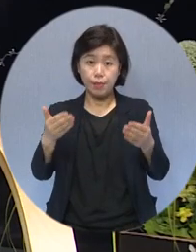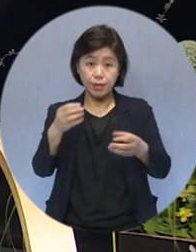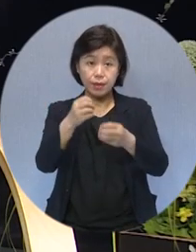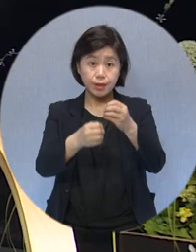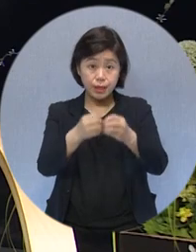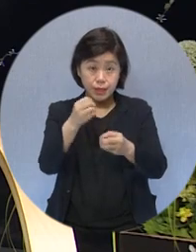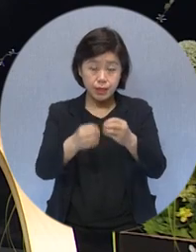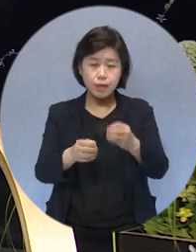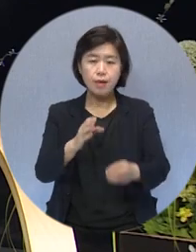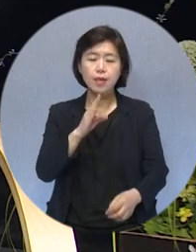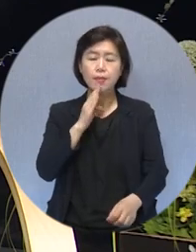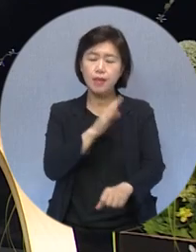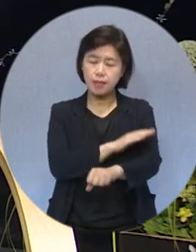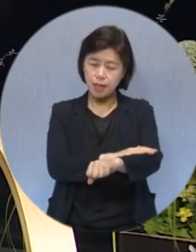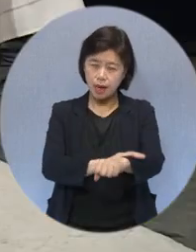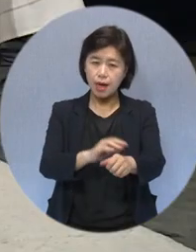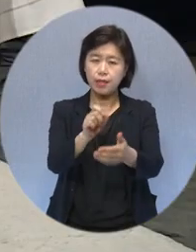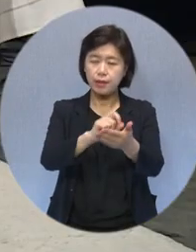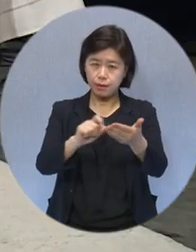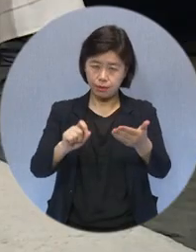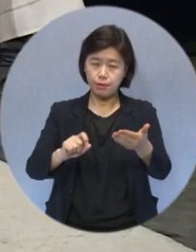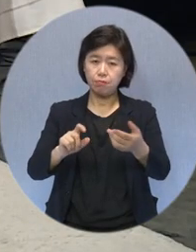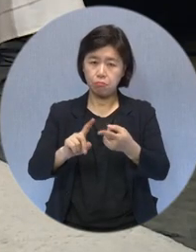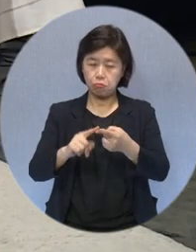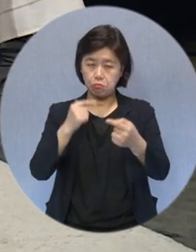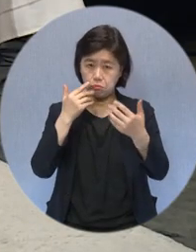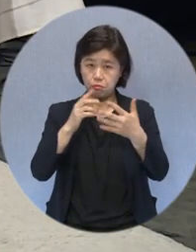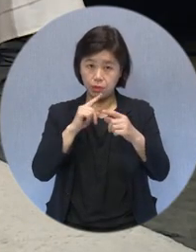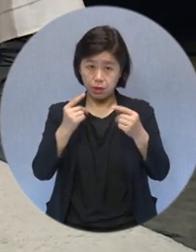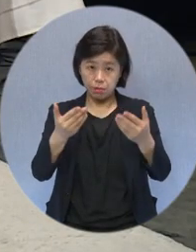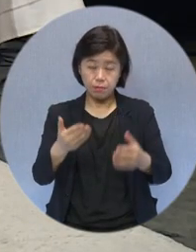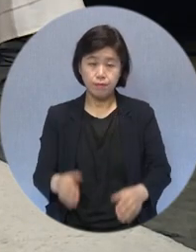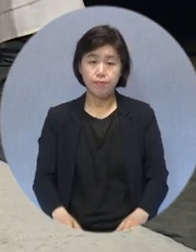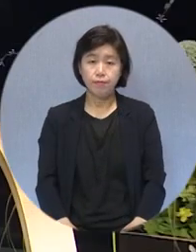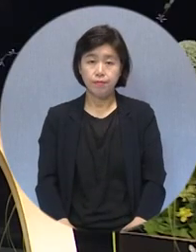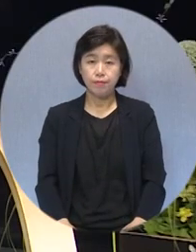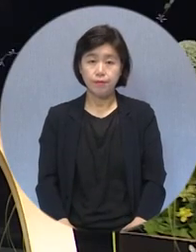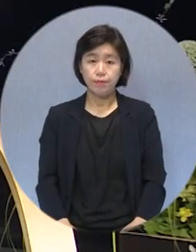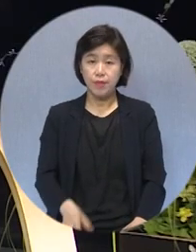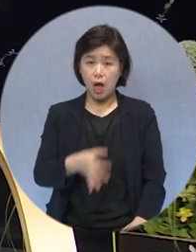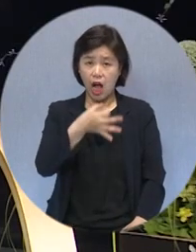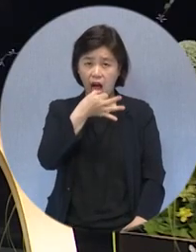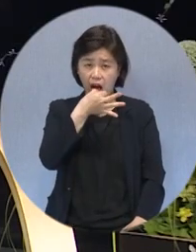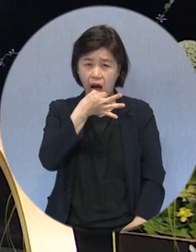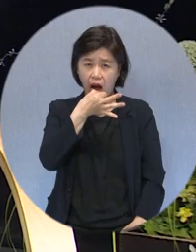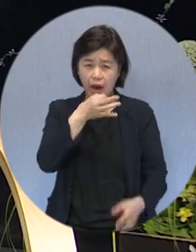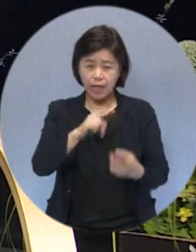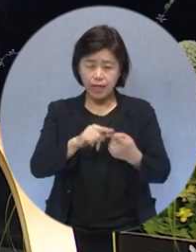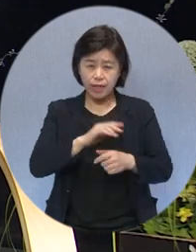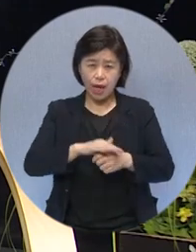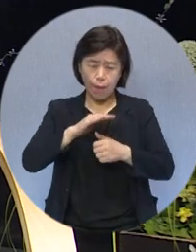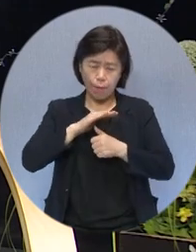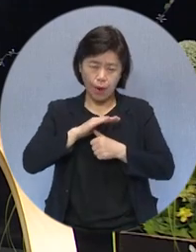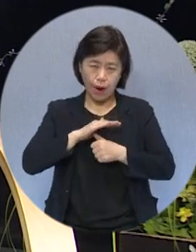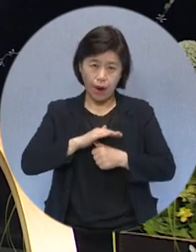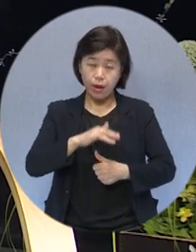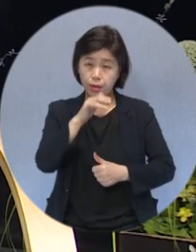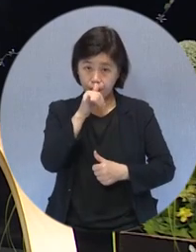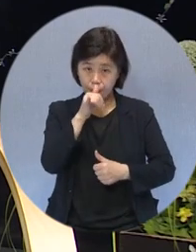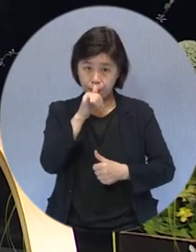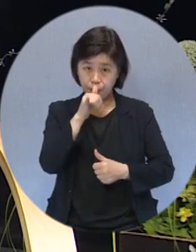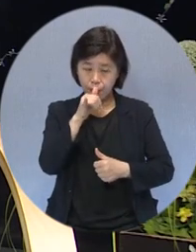시라고 말할 수 있겠습니다. 욕심을 억제한 필법으로 잔잔한 감성을 완성하여 오래